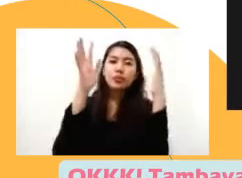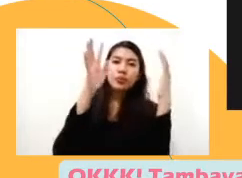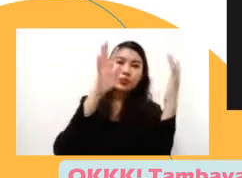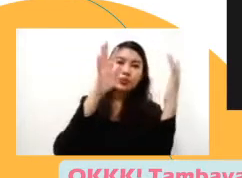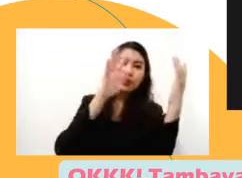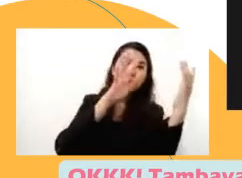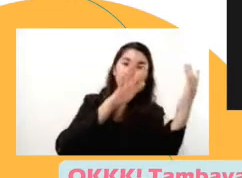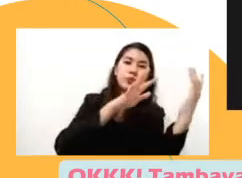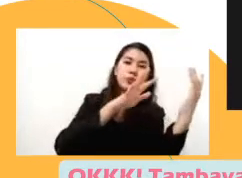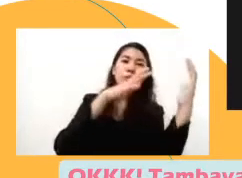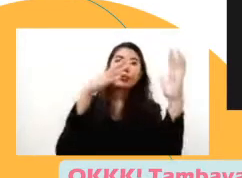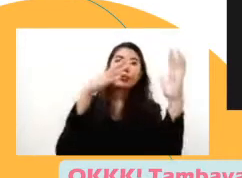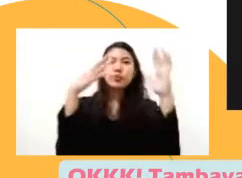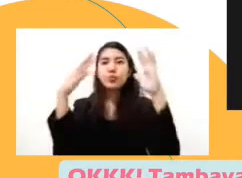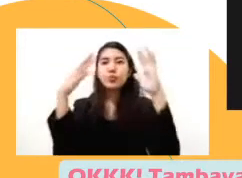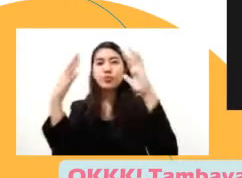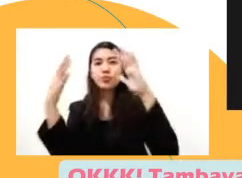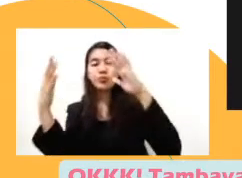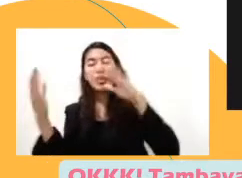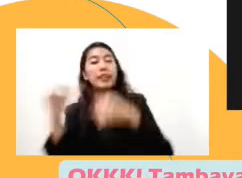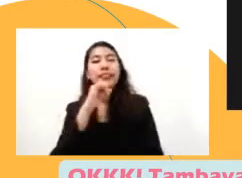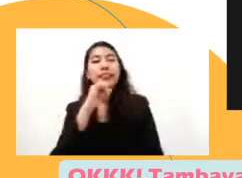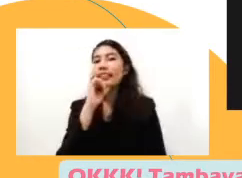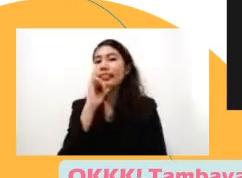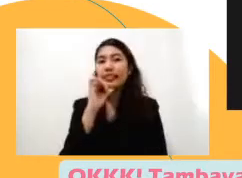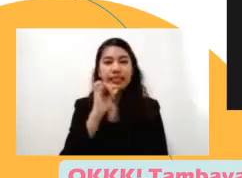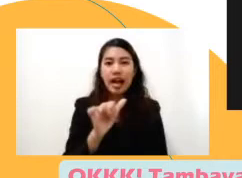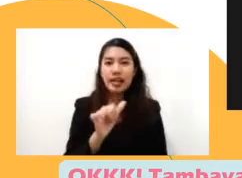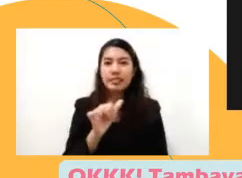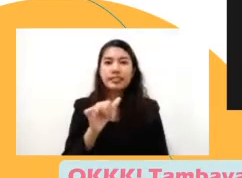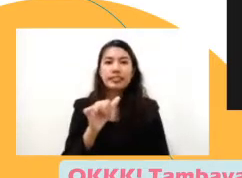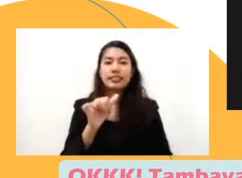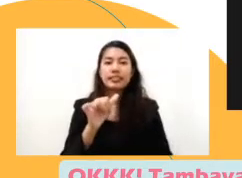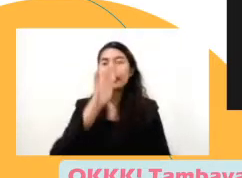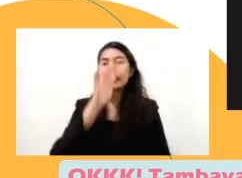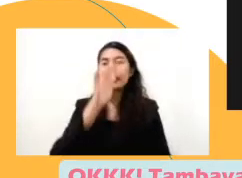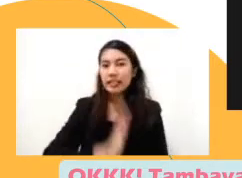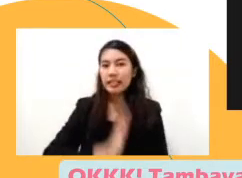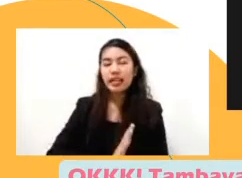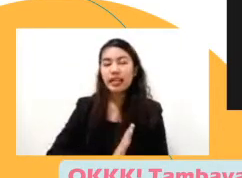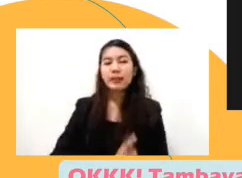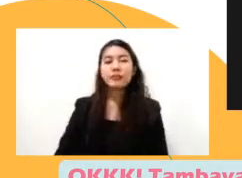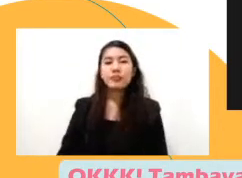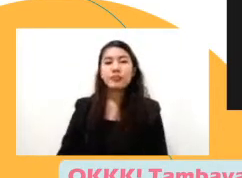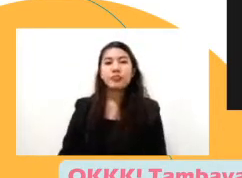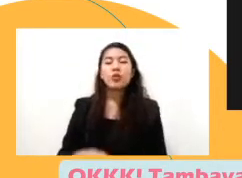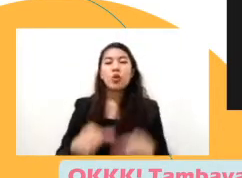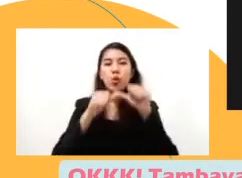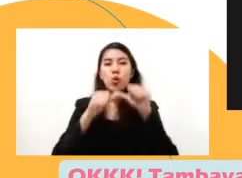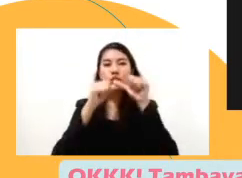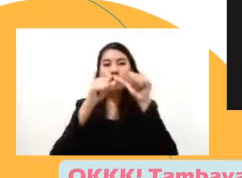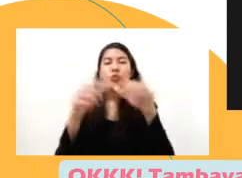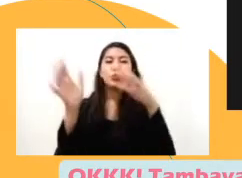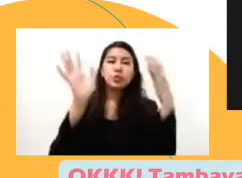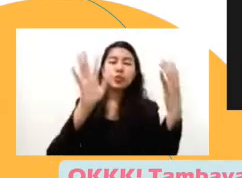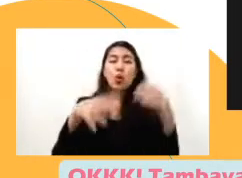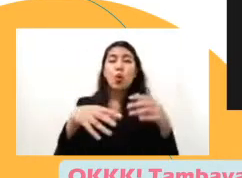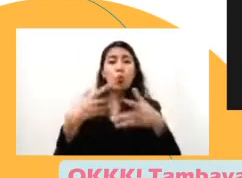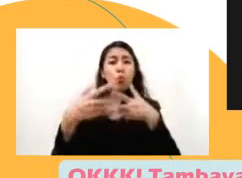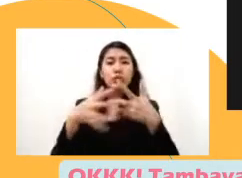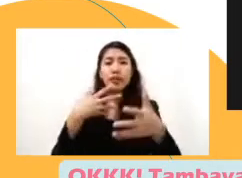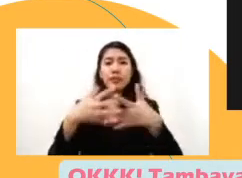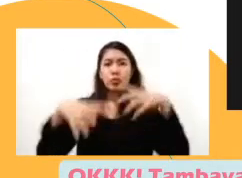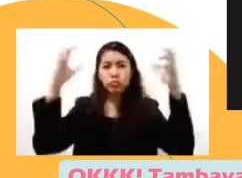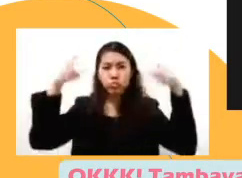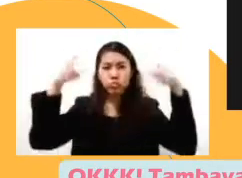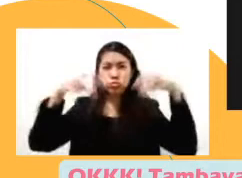nagiging matatag at patuloy na bumabangon matapos ang mga unos, no? Yung mga bagyo. Ayan. So ang nakakahanga